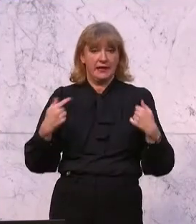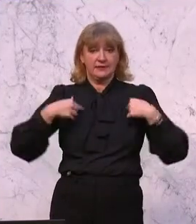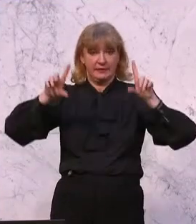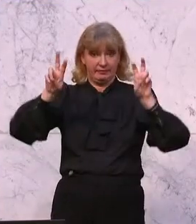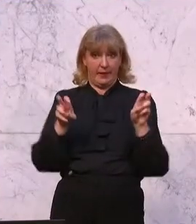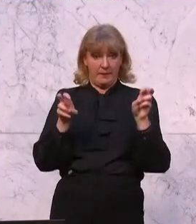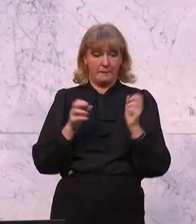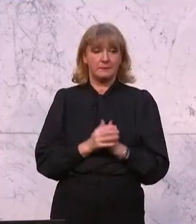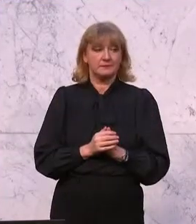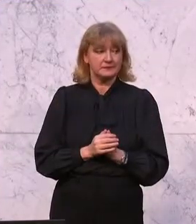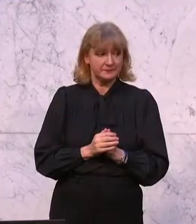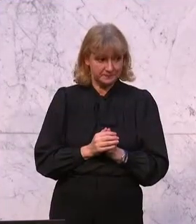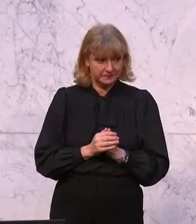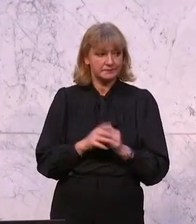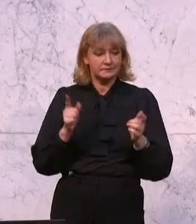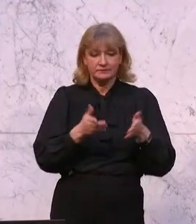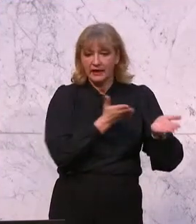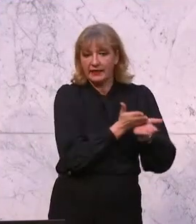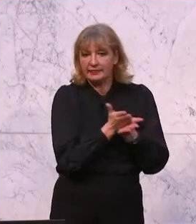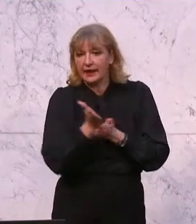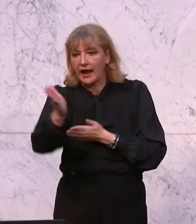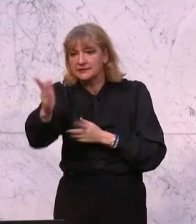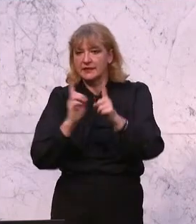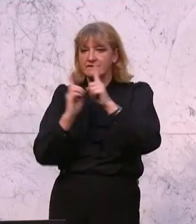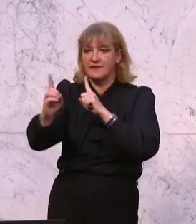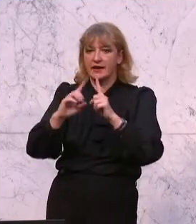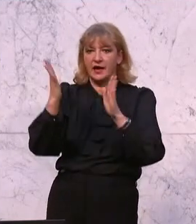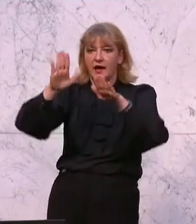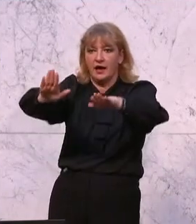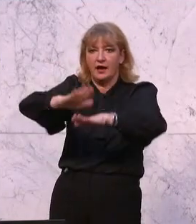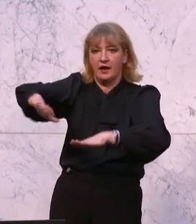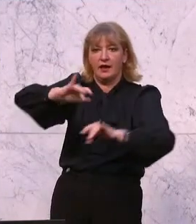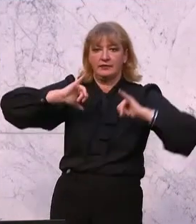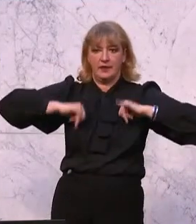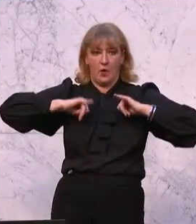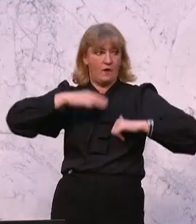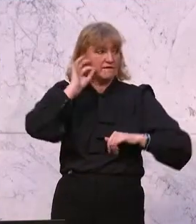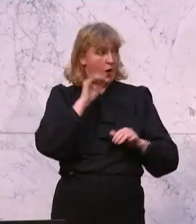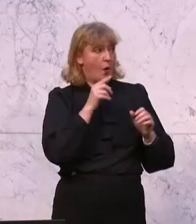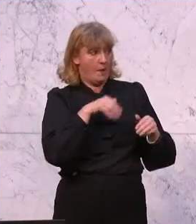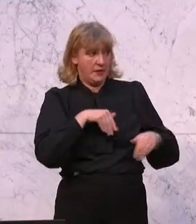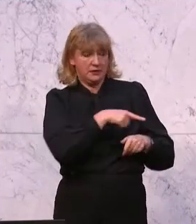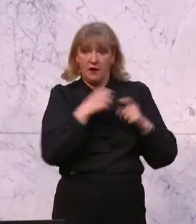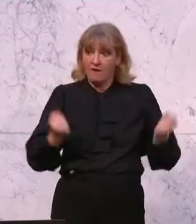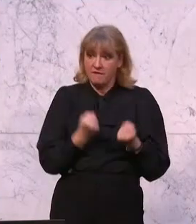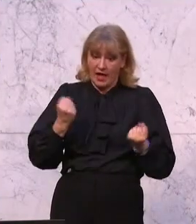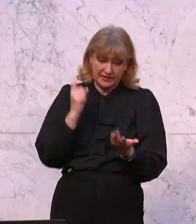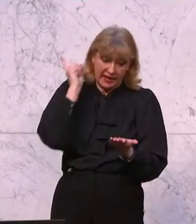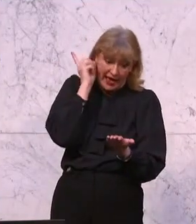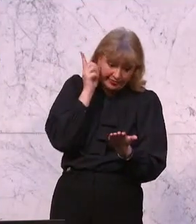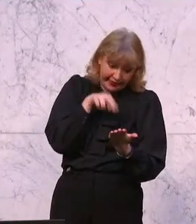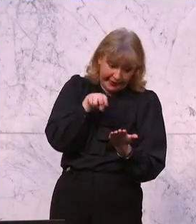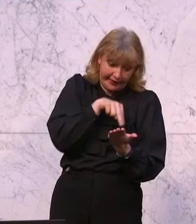Thematik, zum Transitverkehr in Tirol. Die Frau Minister ist ja fleißig am Handy, aber